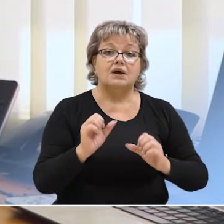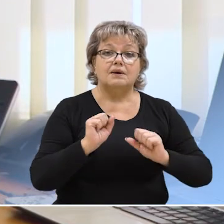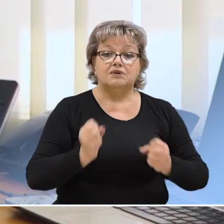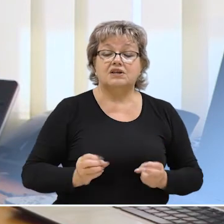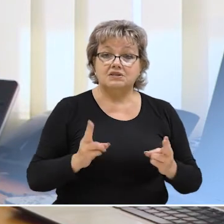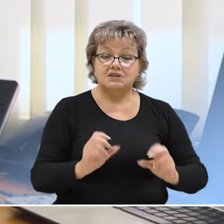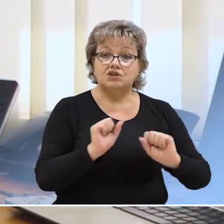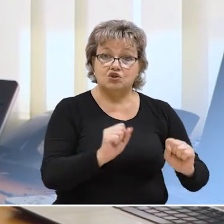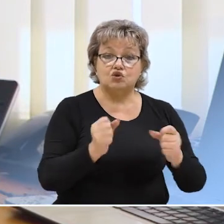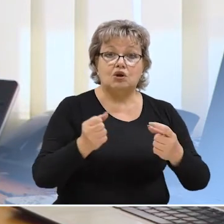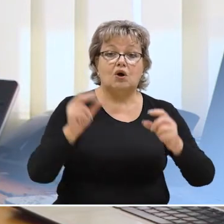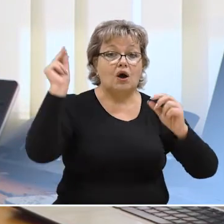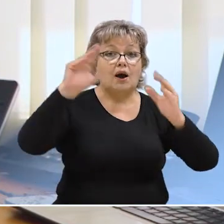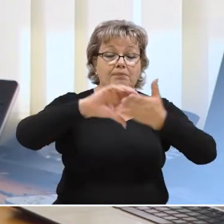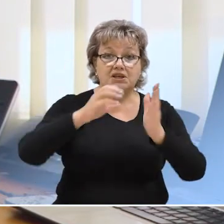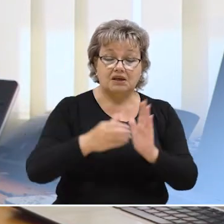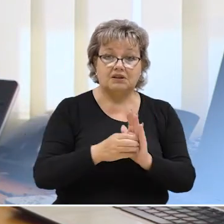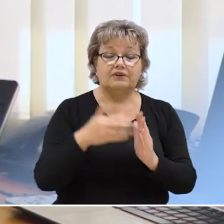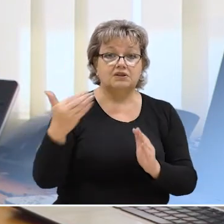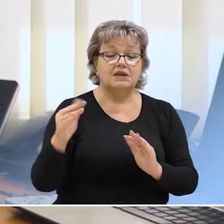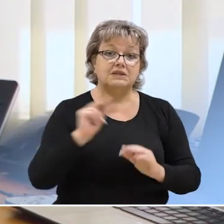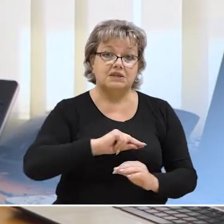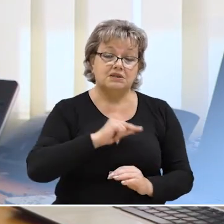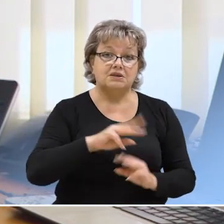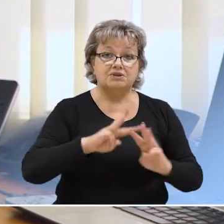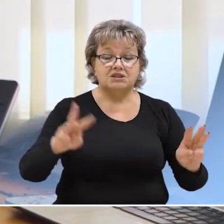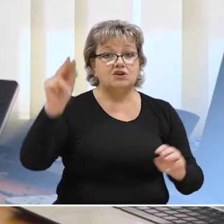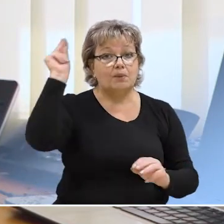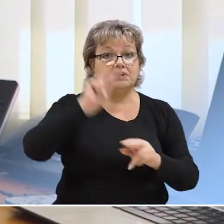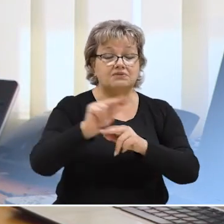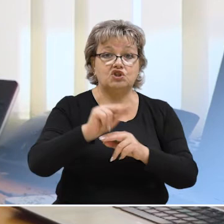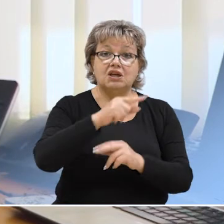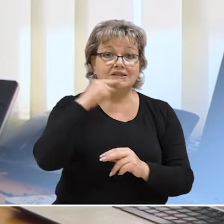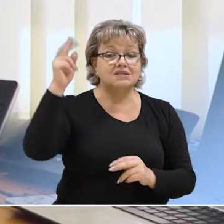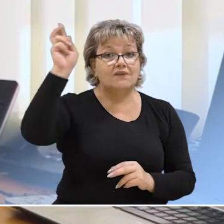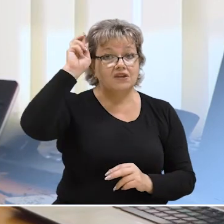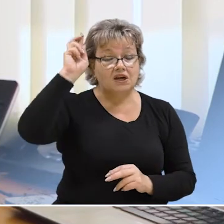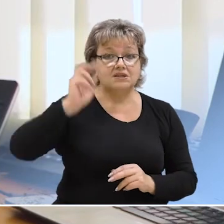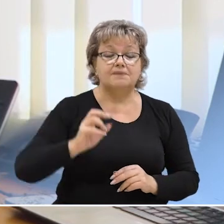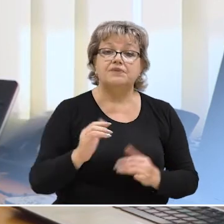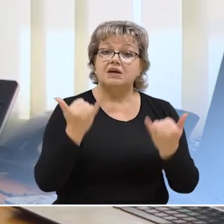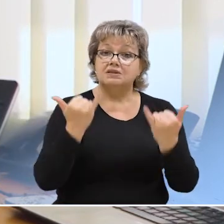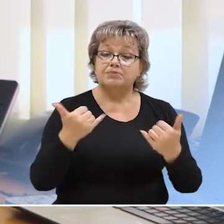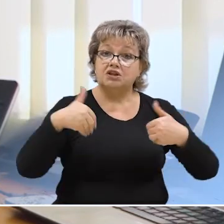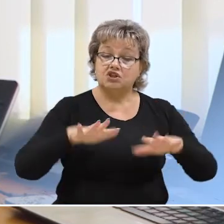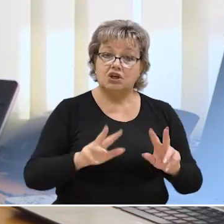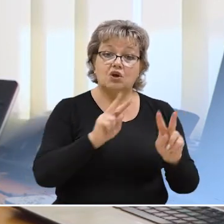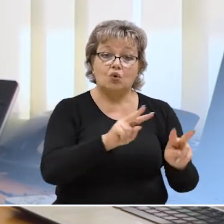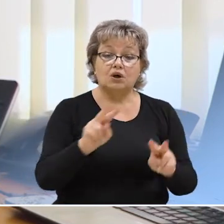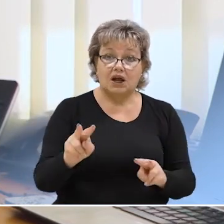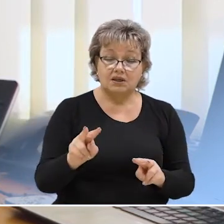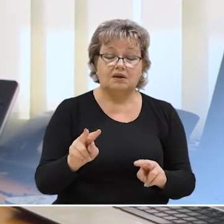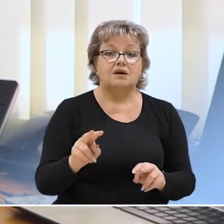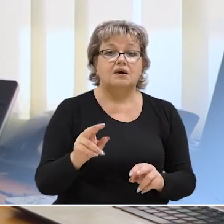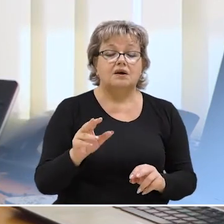требования к антитеррористической защищенности объектов, относящихся к сфере деятельности Министерства просвещения Российской Федерации. И теперь